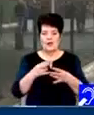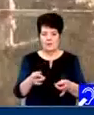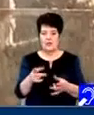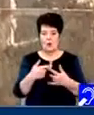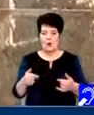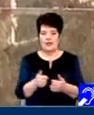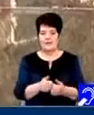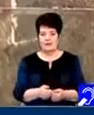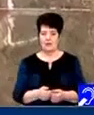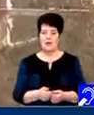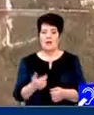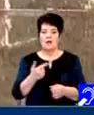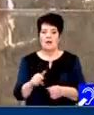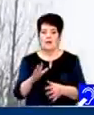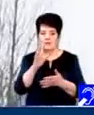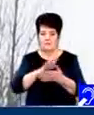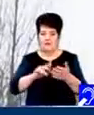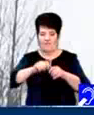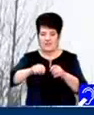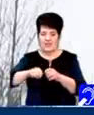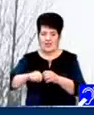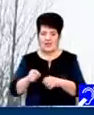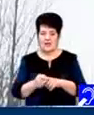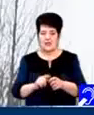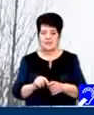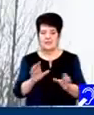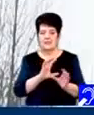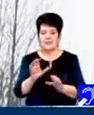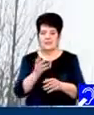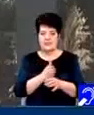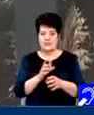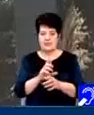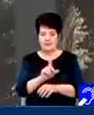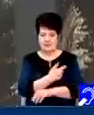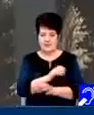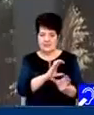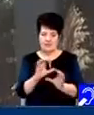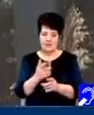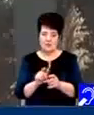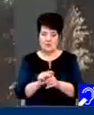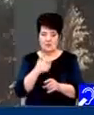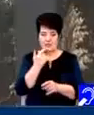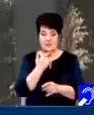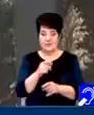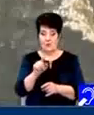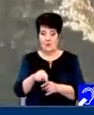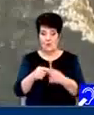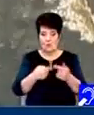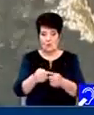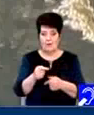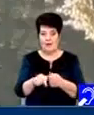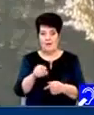criminală organizată. În urma investigațiilor, Serviciul de Securitate a decis expulzarea din Ucraina a bărbatului. Acestuia i-a fost